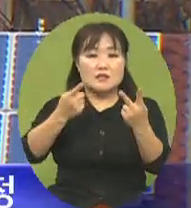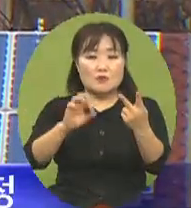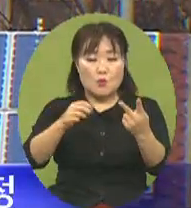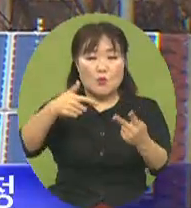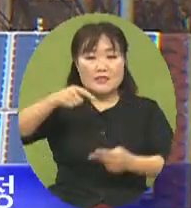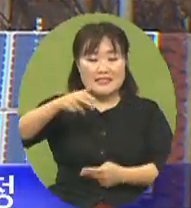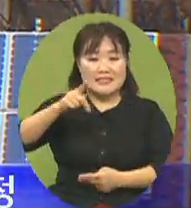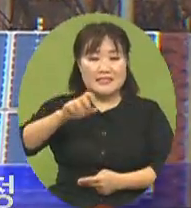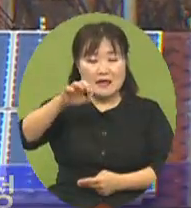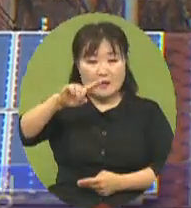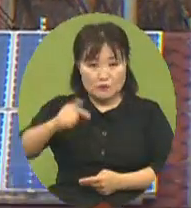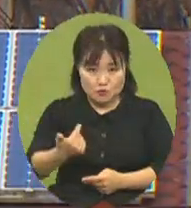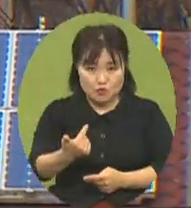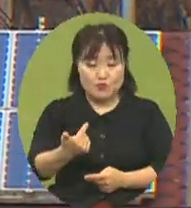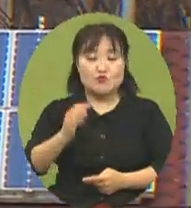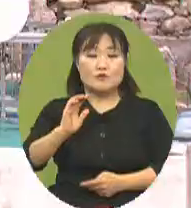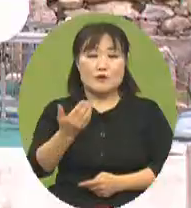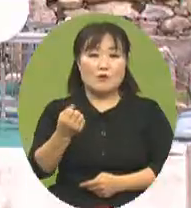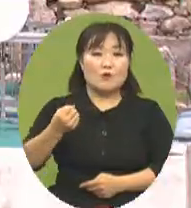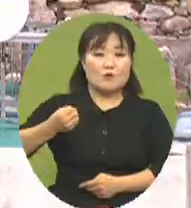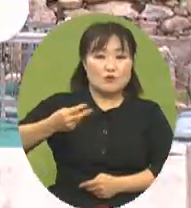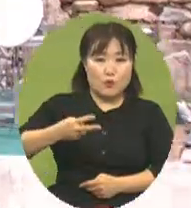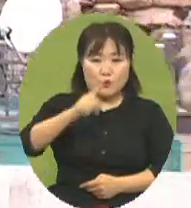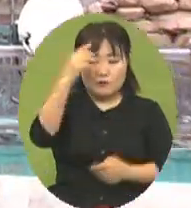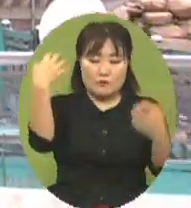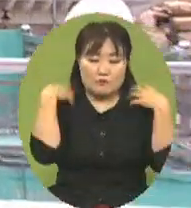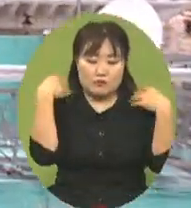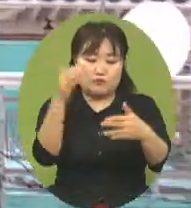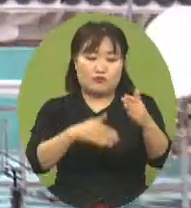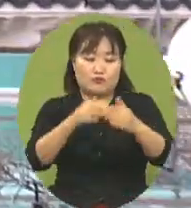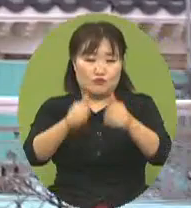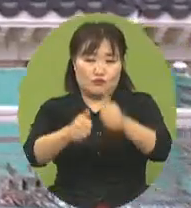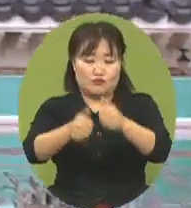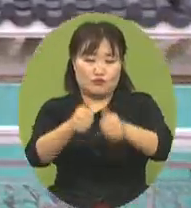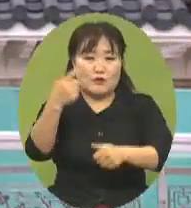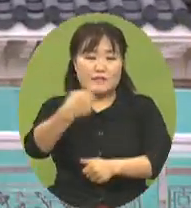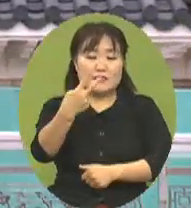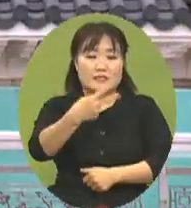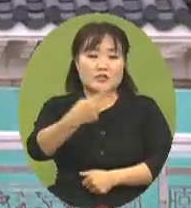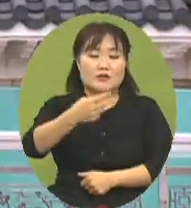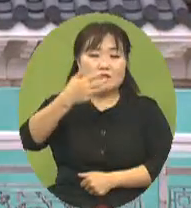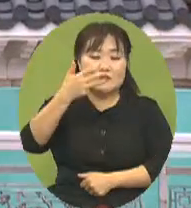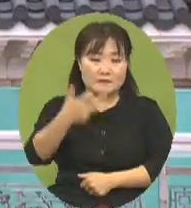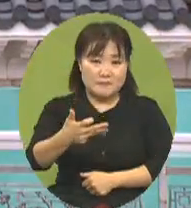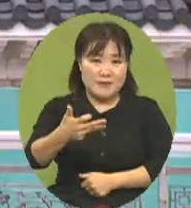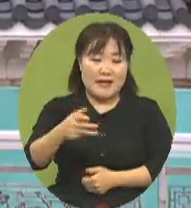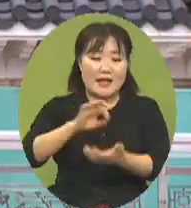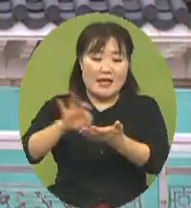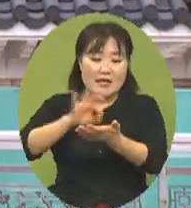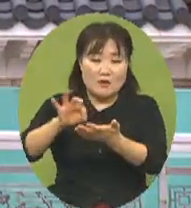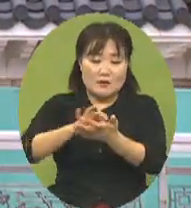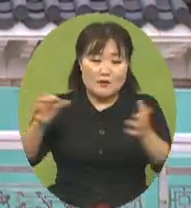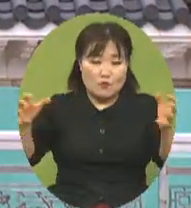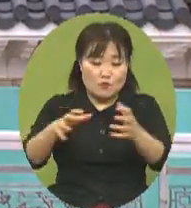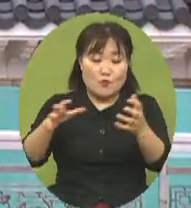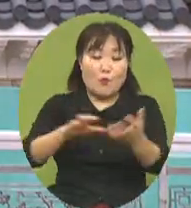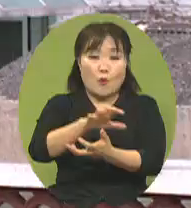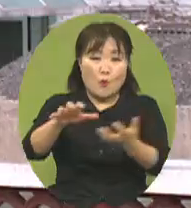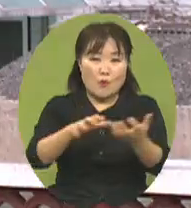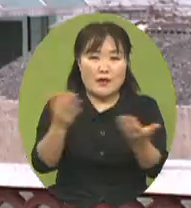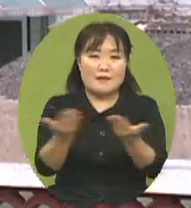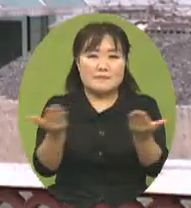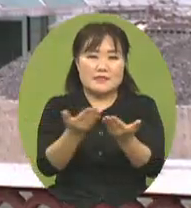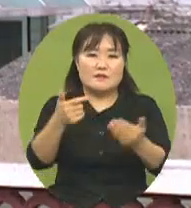기장군도 에너지 자립 마을로 바뀝니다. 정부 공모 사업인 2018년 신재생 에너지 융복합 지원